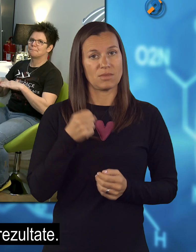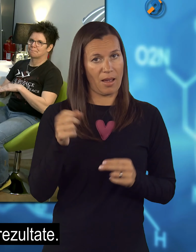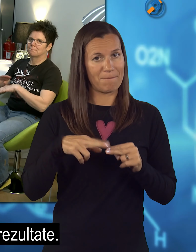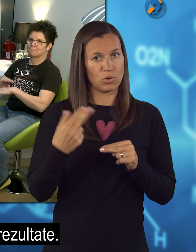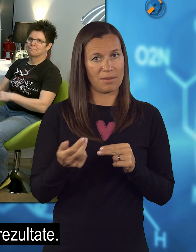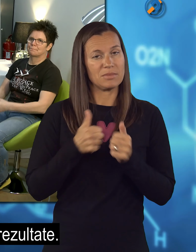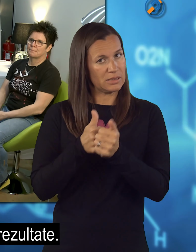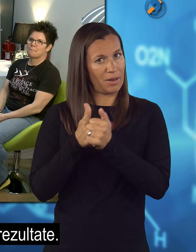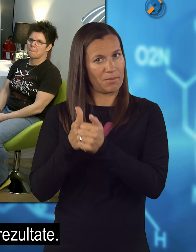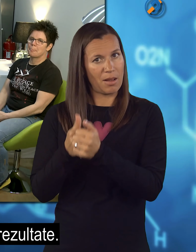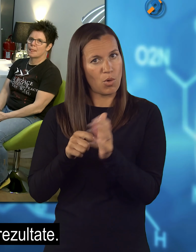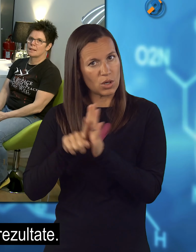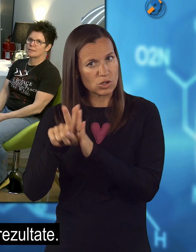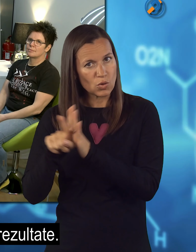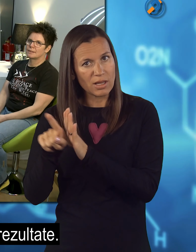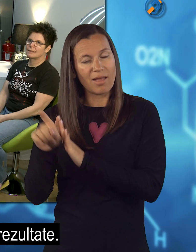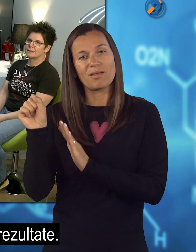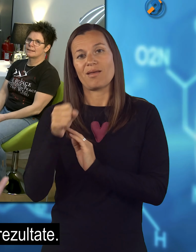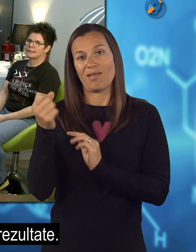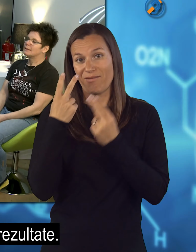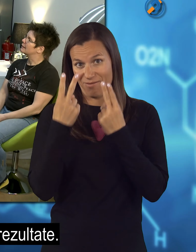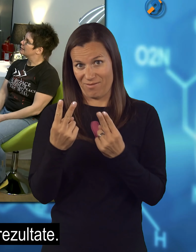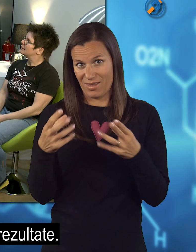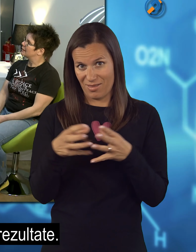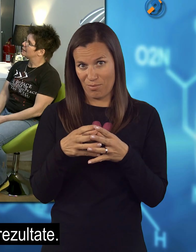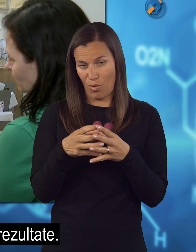Da potem spremljamo rezultate, da vidimo.